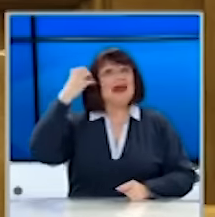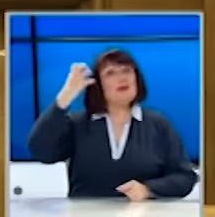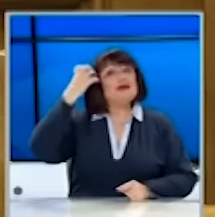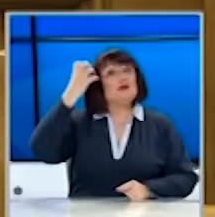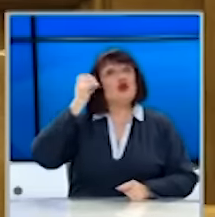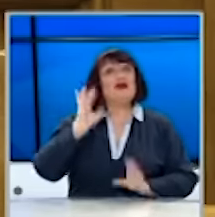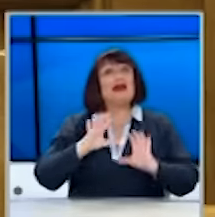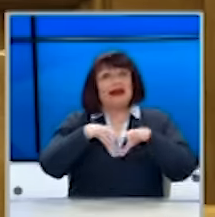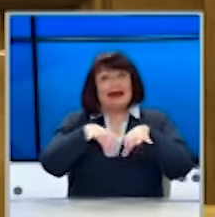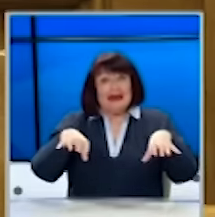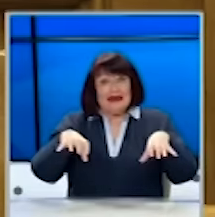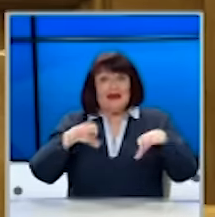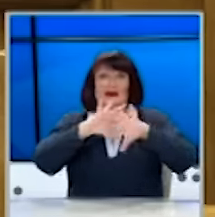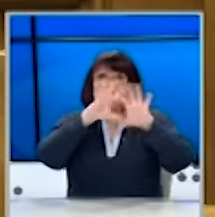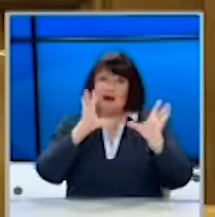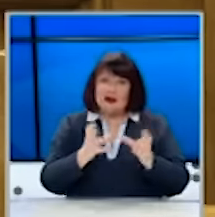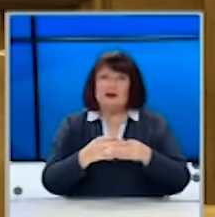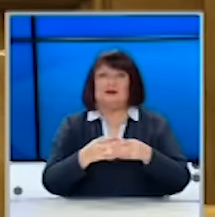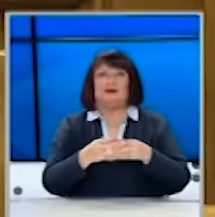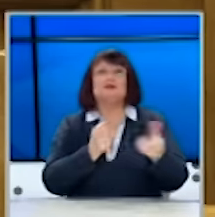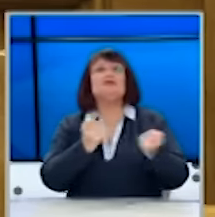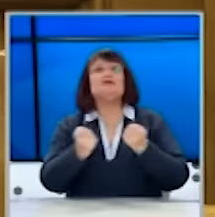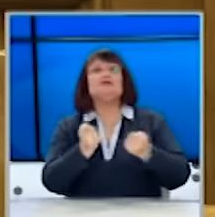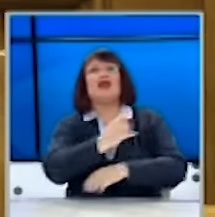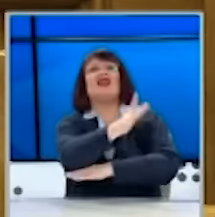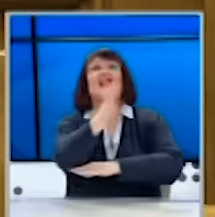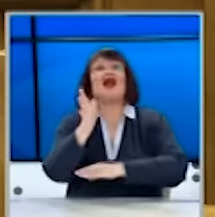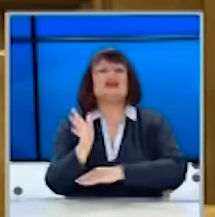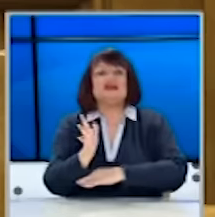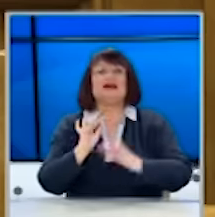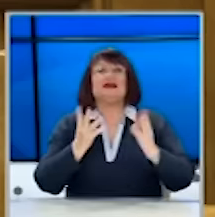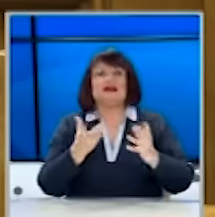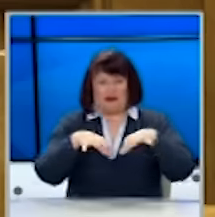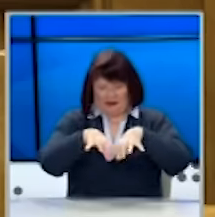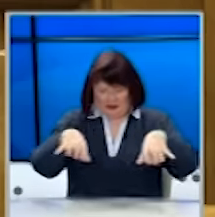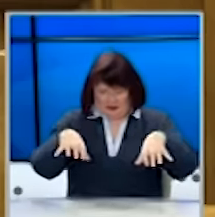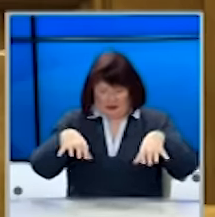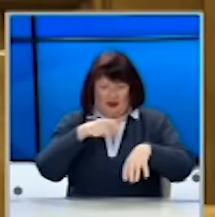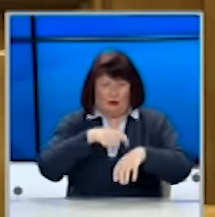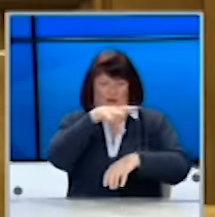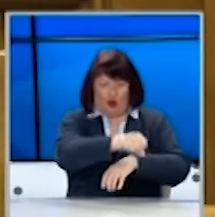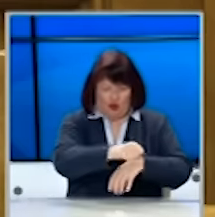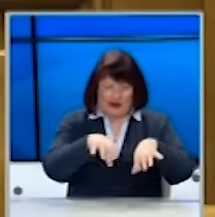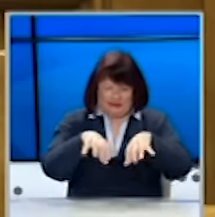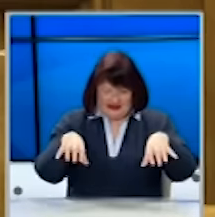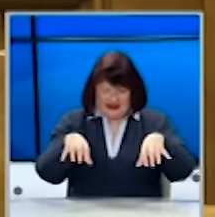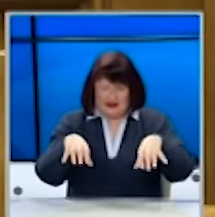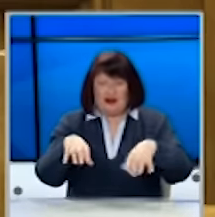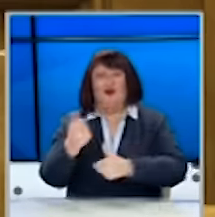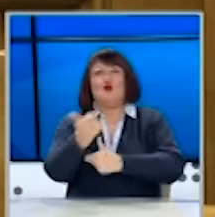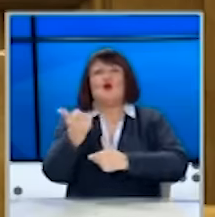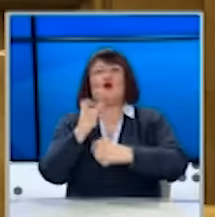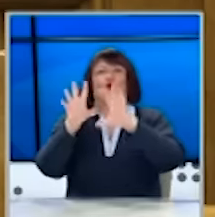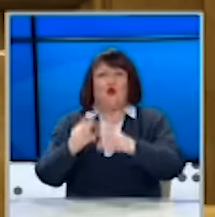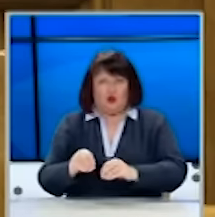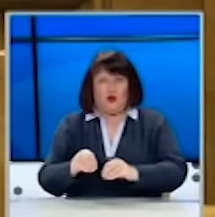διάσπαση της ενιαίας διαχείρισης των δασών με τον διαχωρισμό της πρόληψης από την κατάσβεση